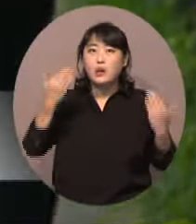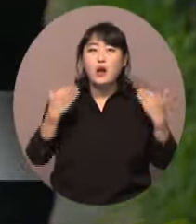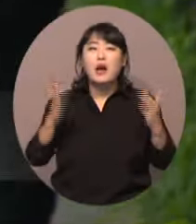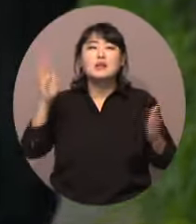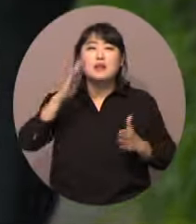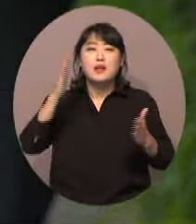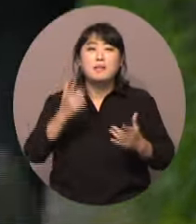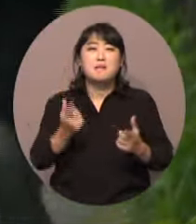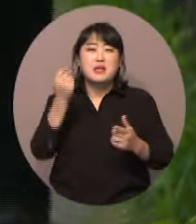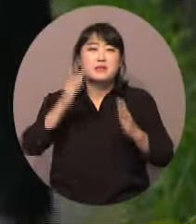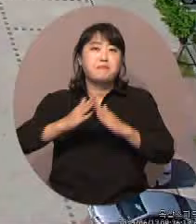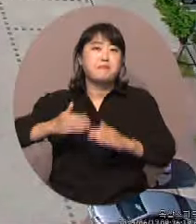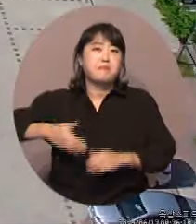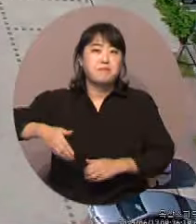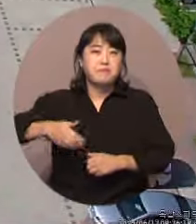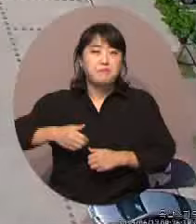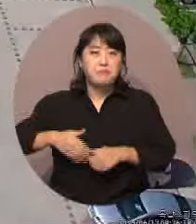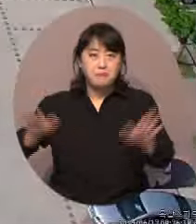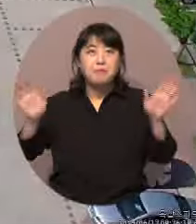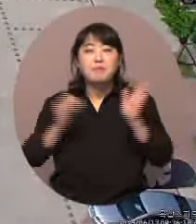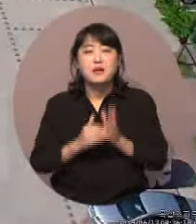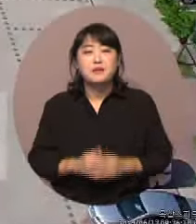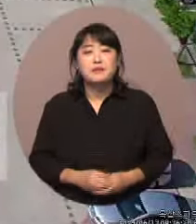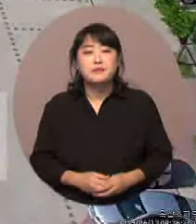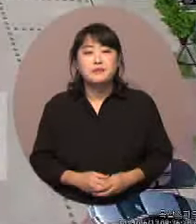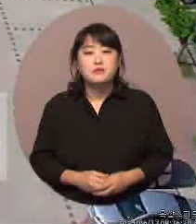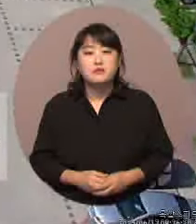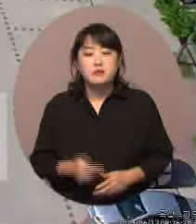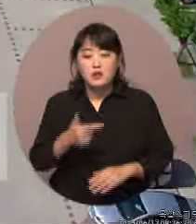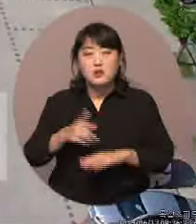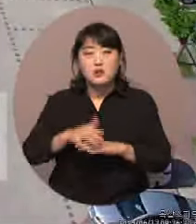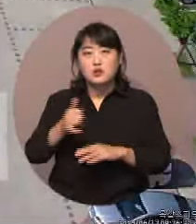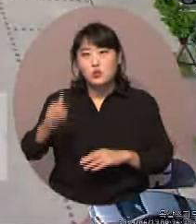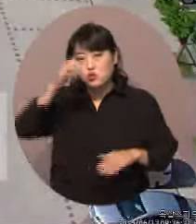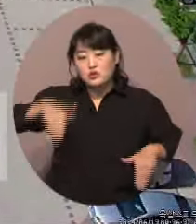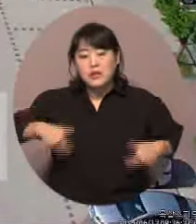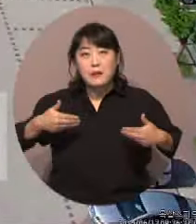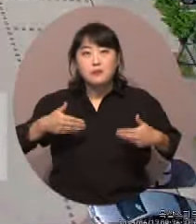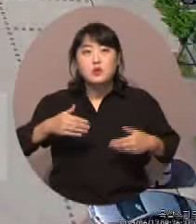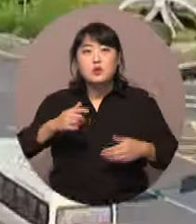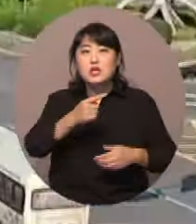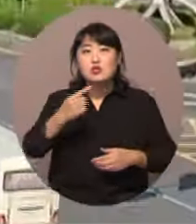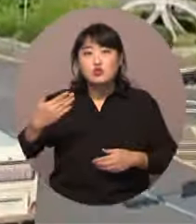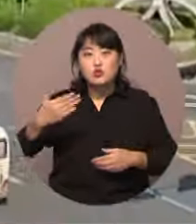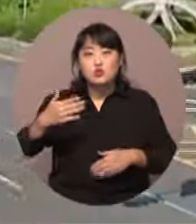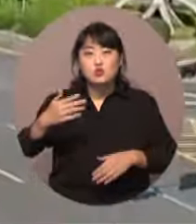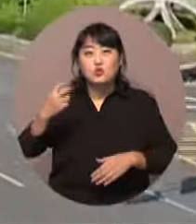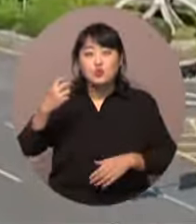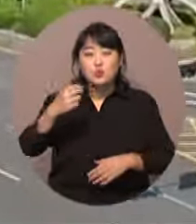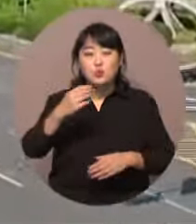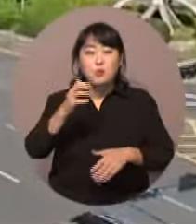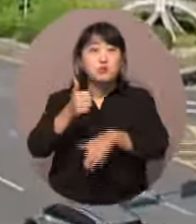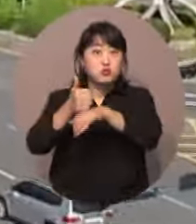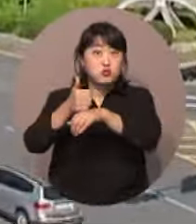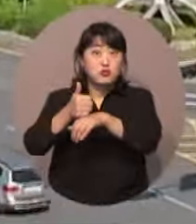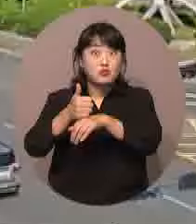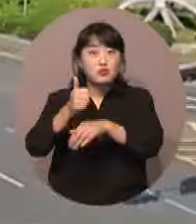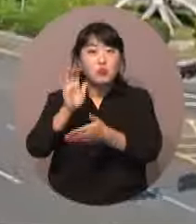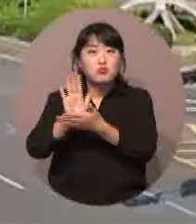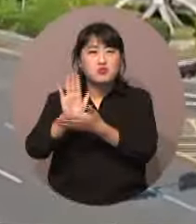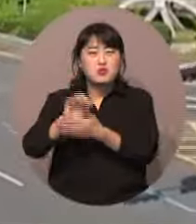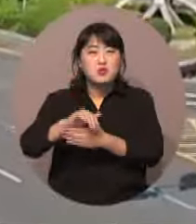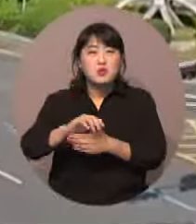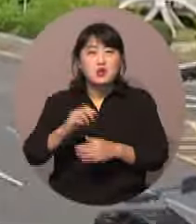일찍 하교시켰습니다. 대전과 세종, 충남 소방본부에는 흔들림이 감지됐다는 신고가 모두 70여